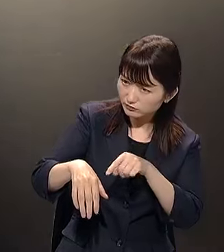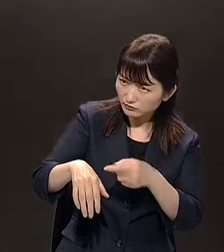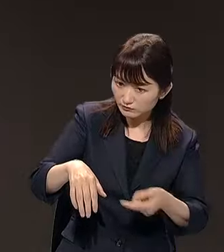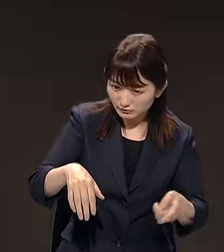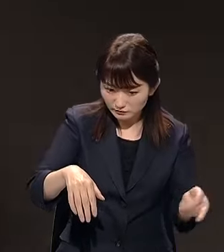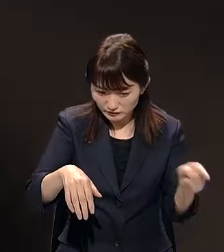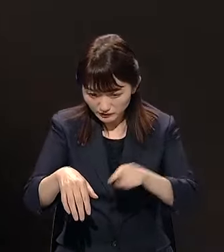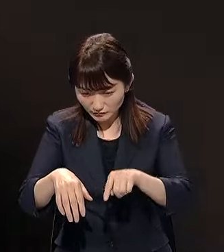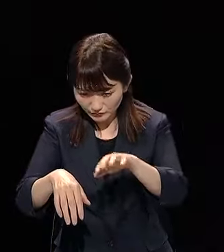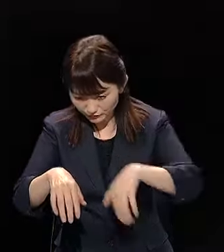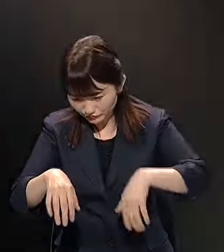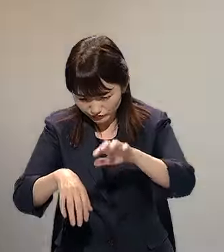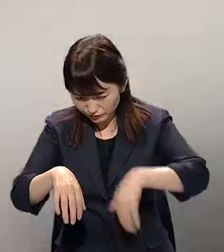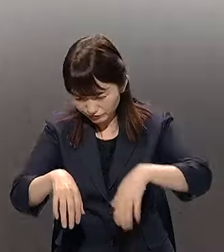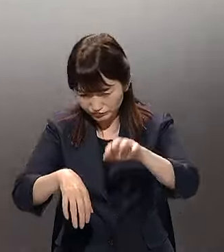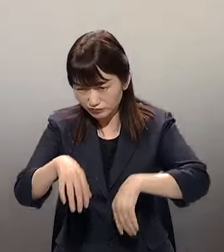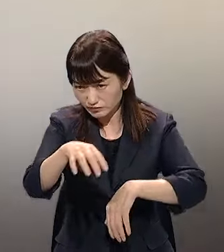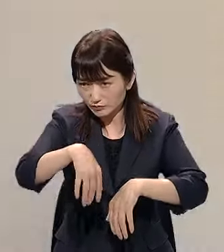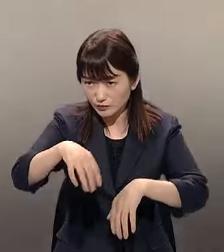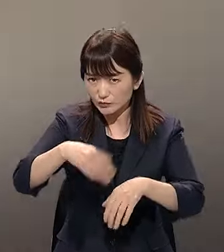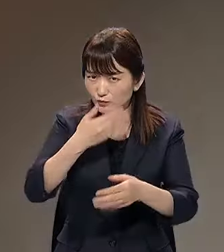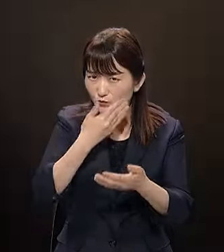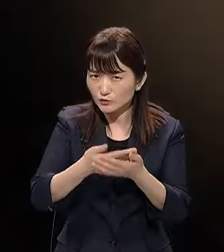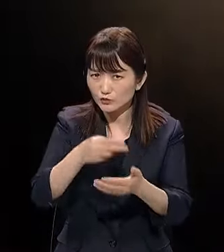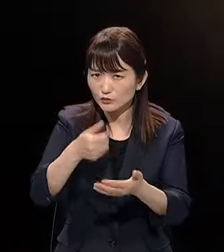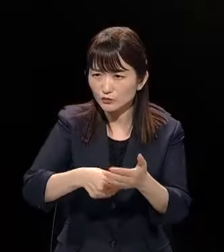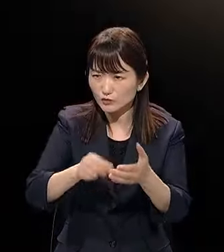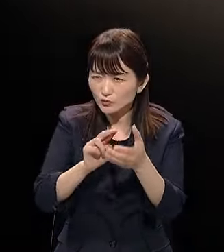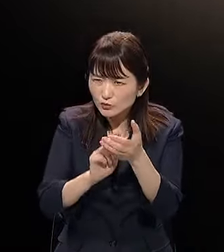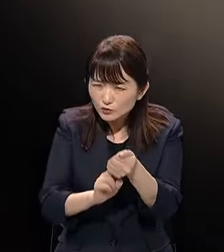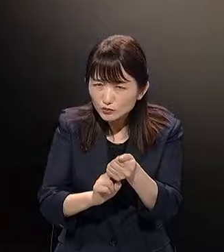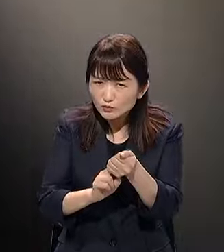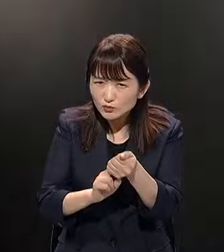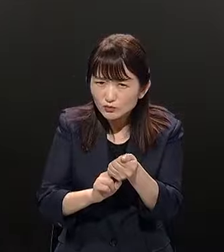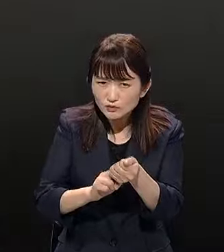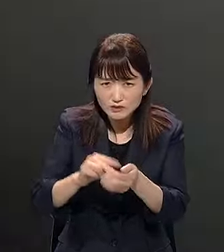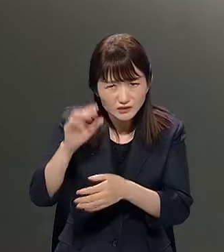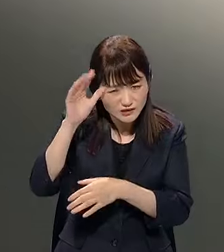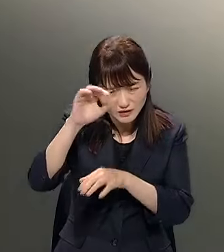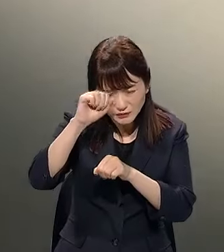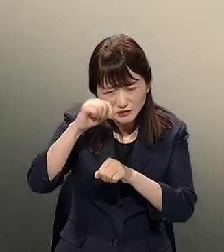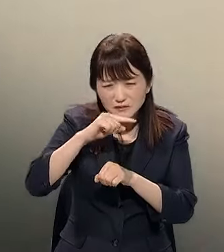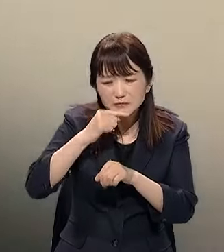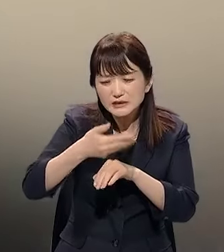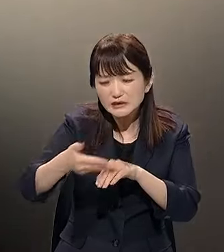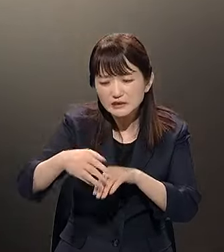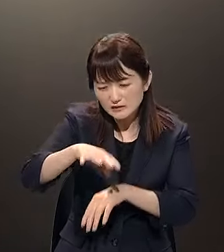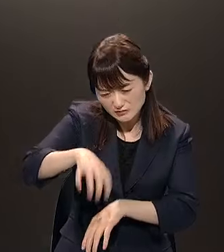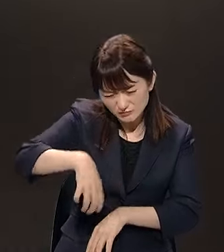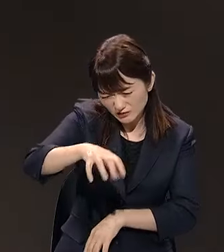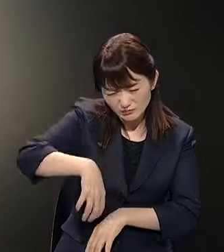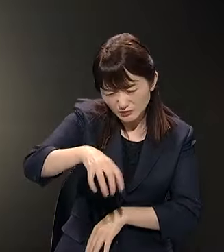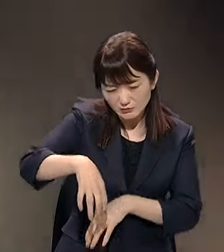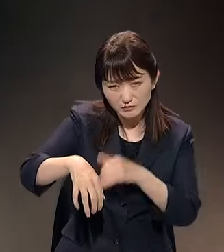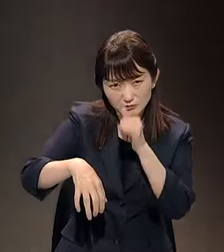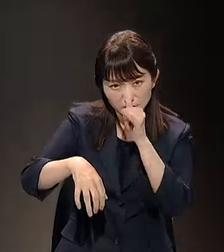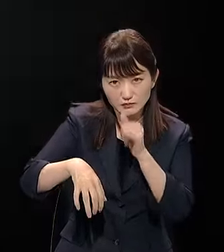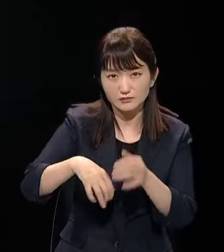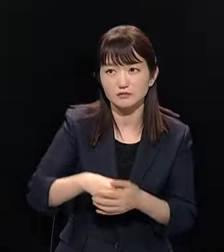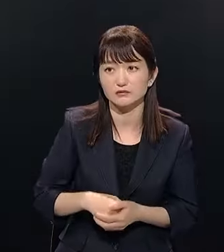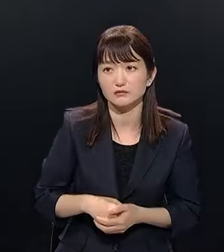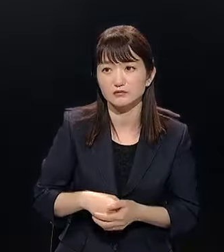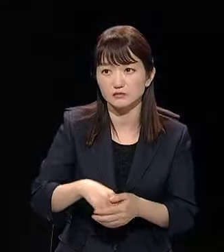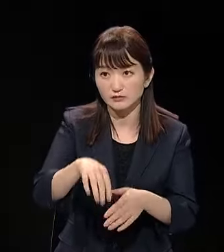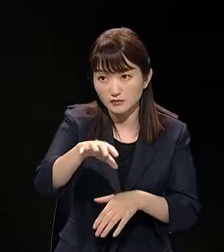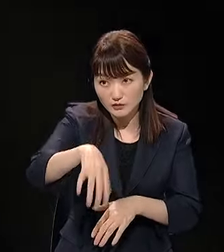파헤치는데요. 무슨 소중한 물건이라도 숨겨둔 건지 거의 발에 피가 날 정도로 이 딱딱한 땅을 긁어대고 있습니다.